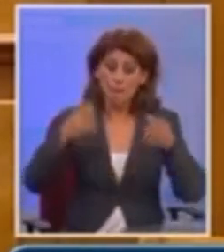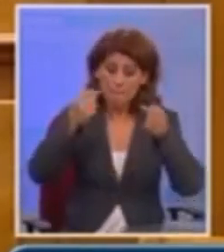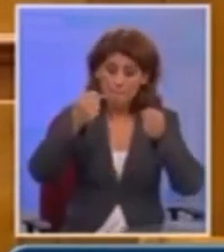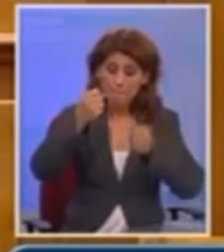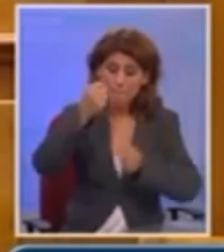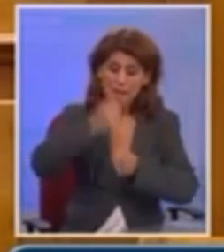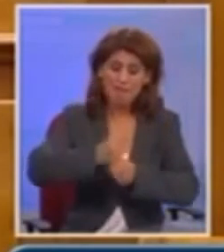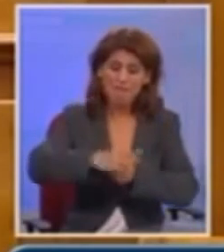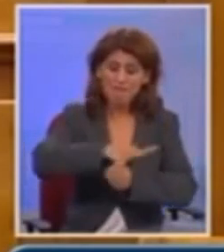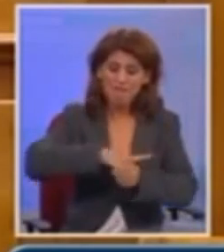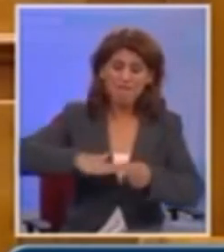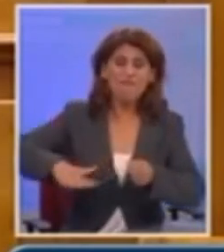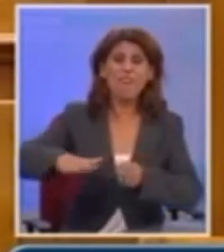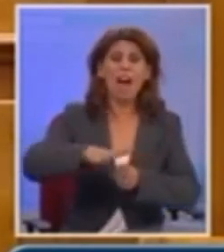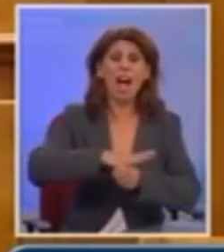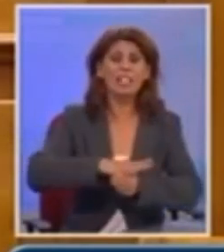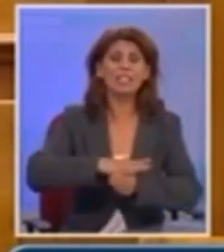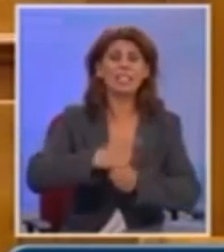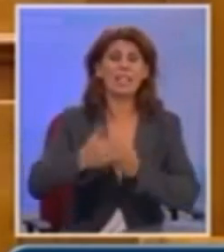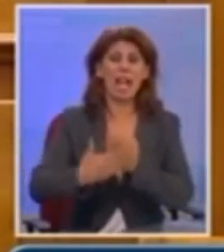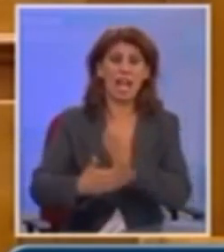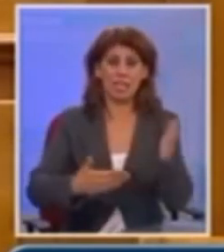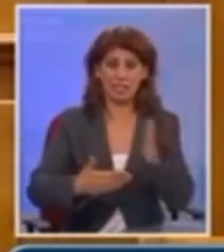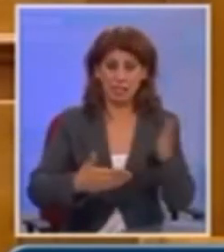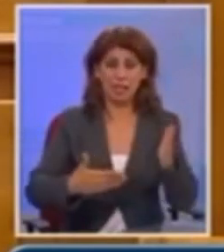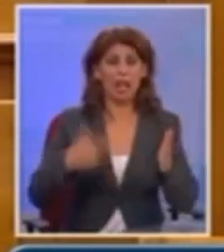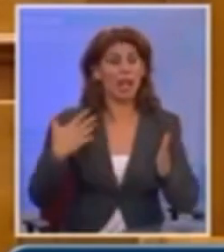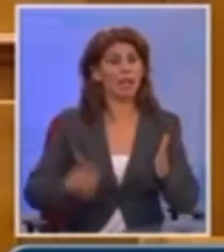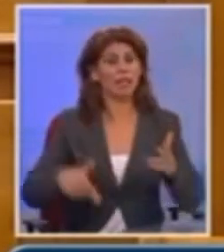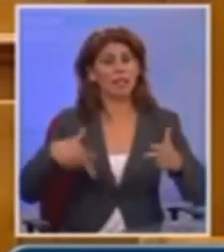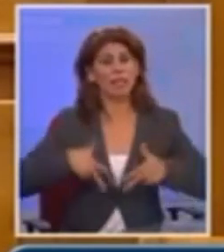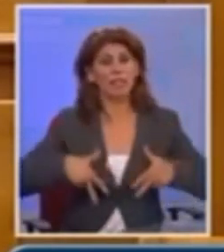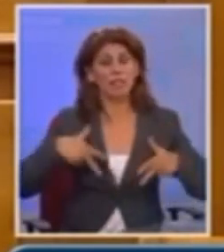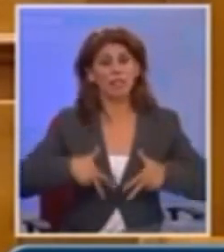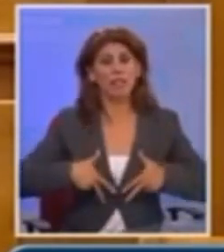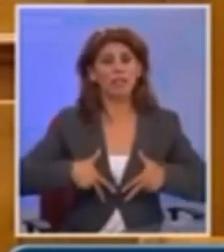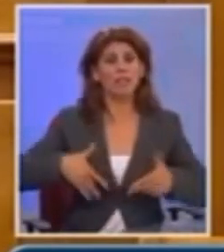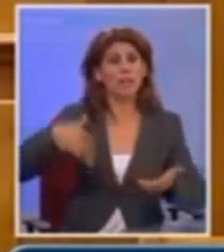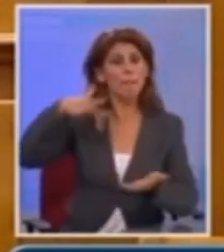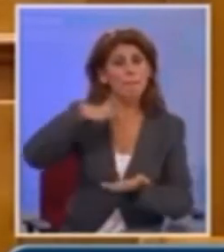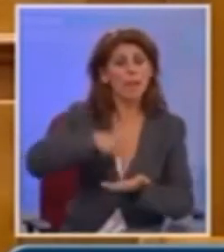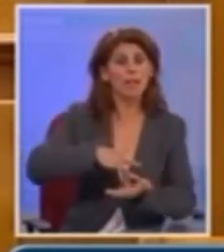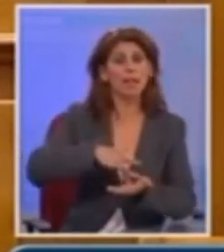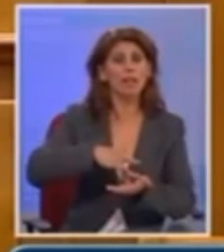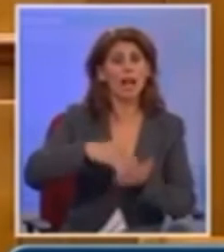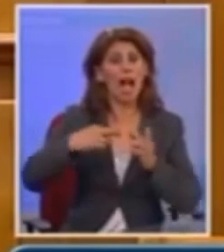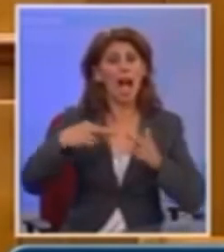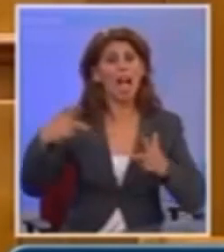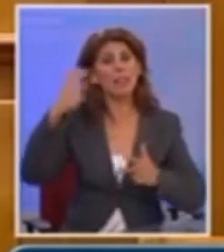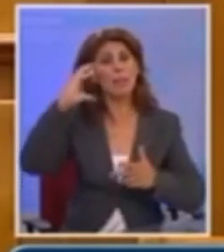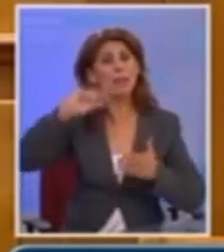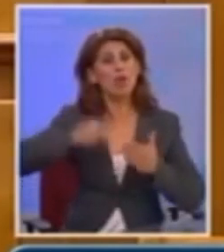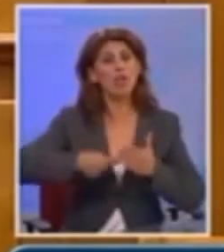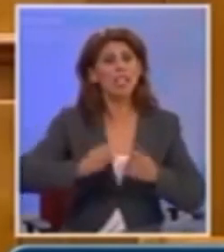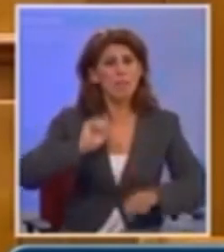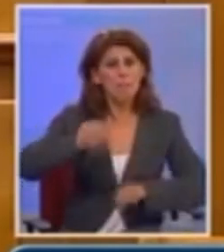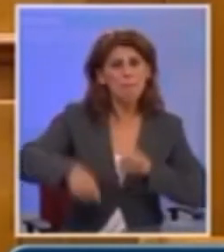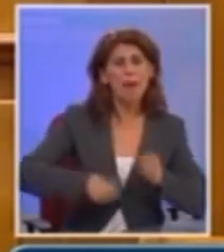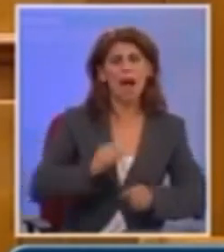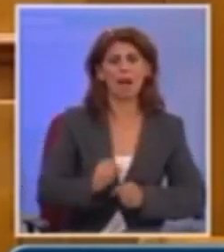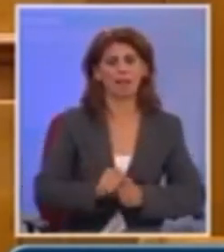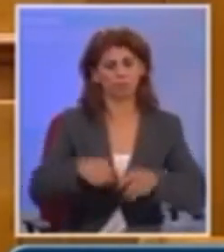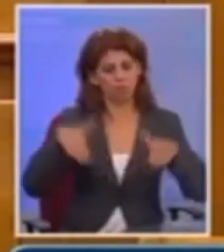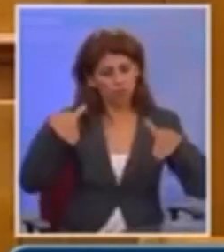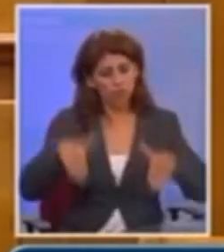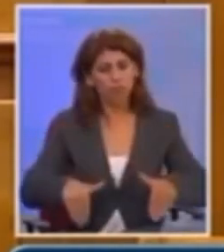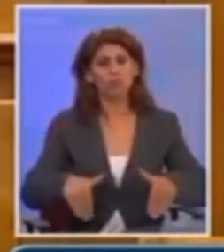αριστερά, έχει σημασία ότι είναι η κυβέρνηση με πυρήνα την αντιμνημονιακή, πάλι με